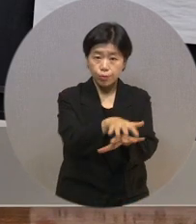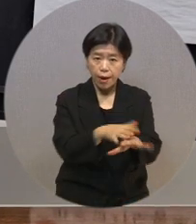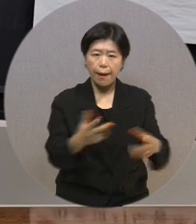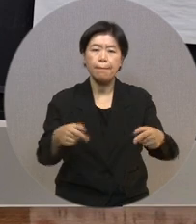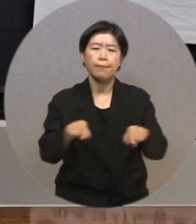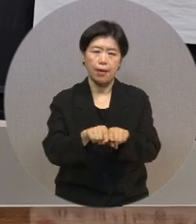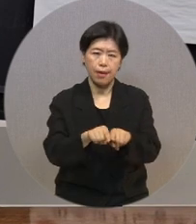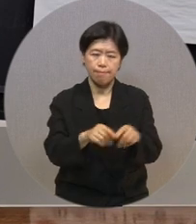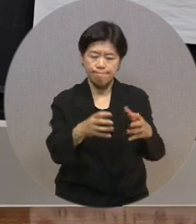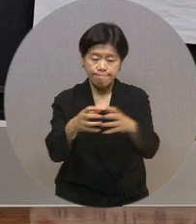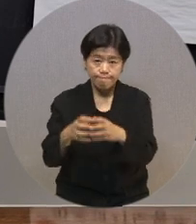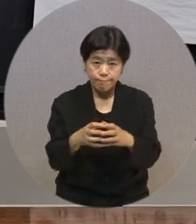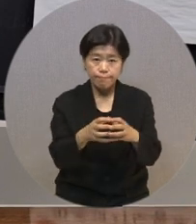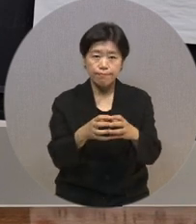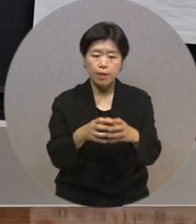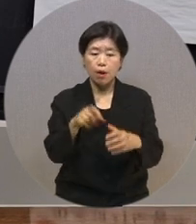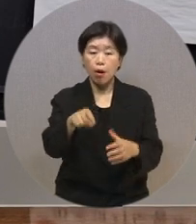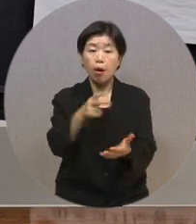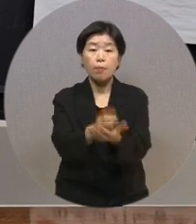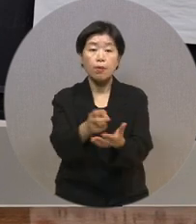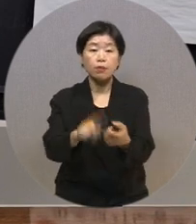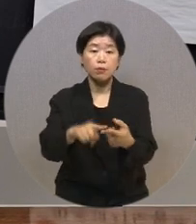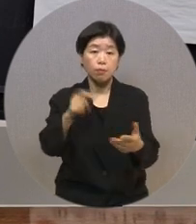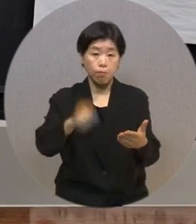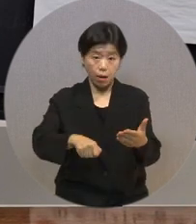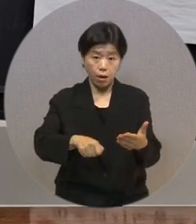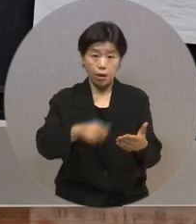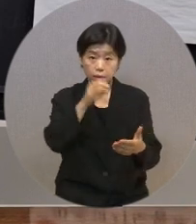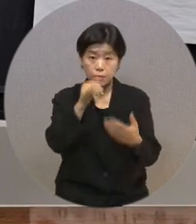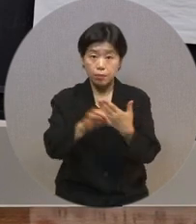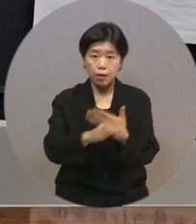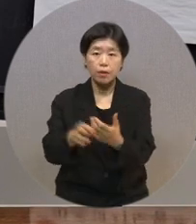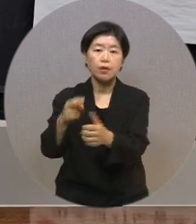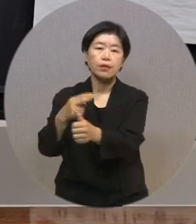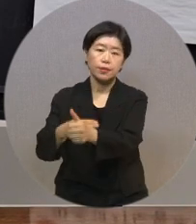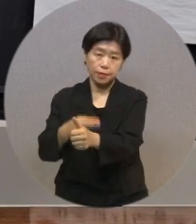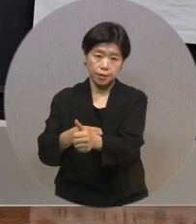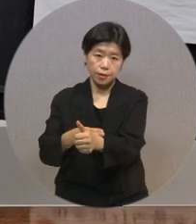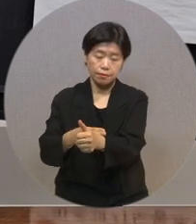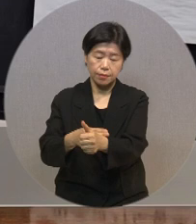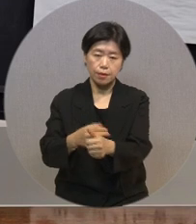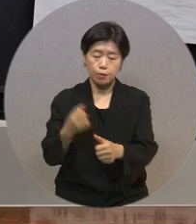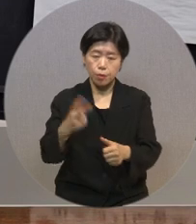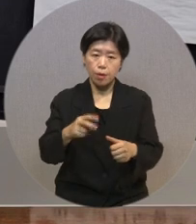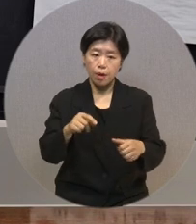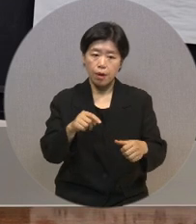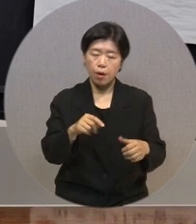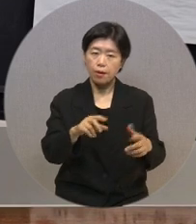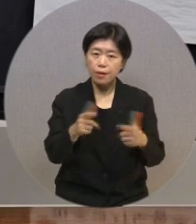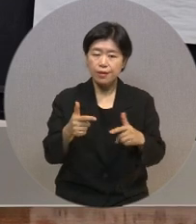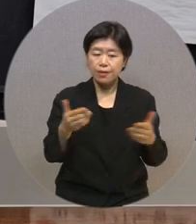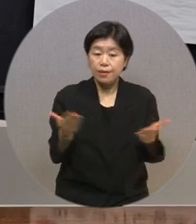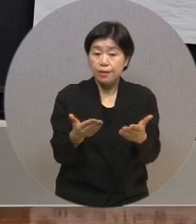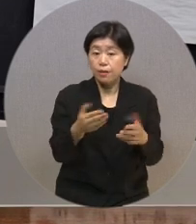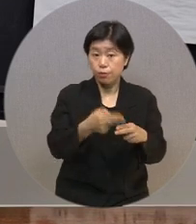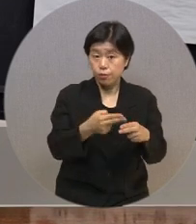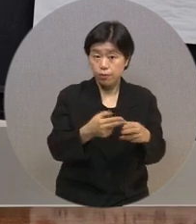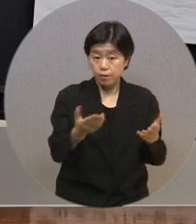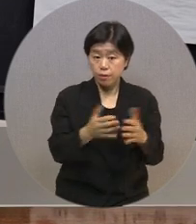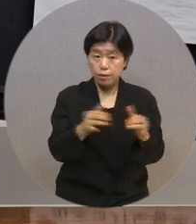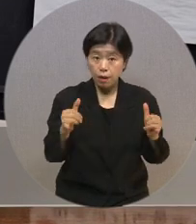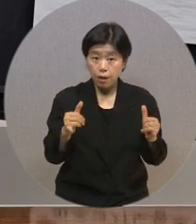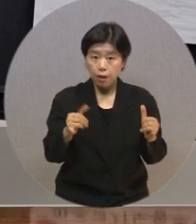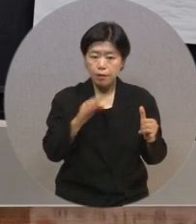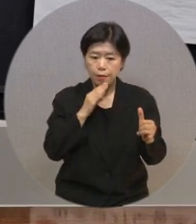함께 좀 빠르게 조례가 제정돼서 우리 선생님들이 안전하게 아이들에게 질 좋은 급식을 줄